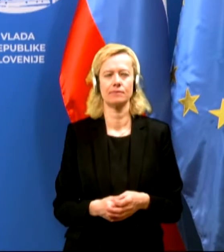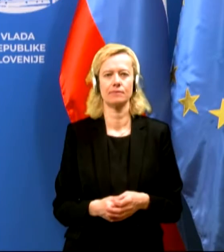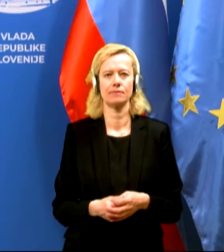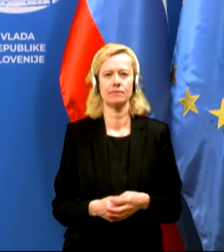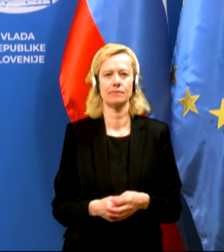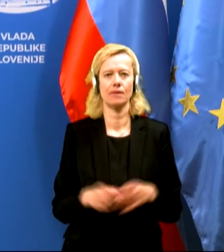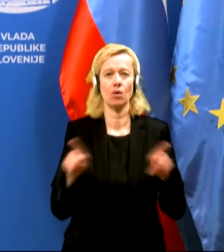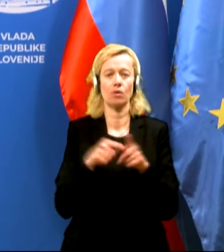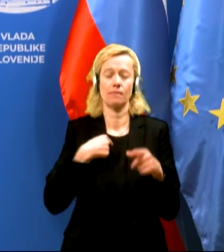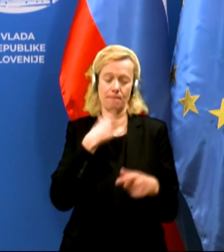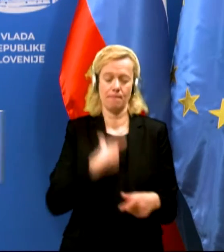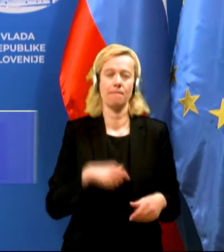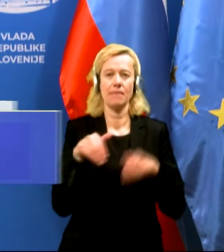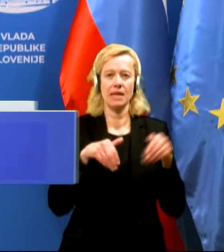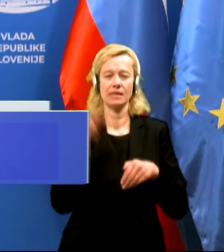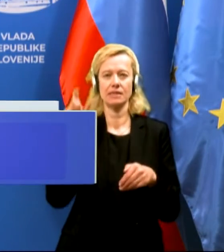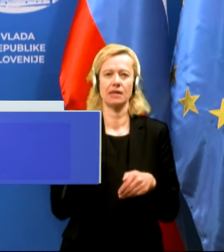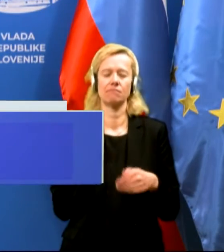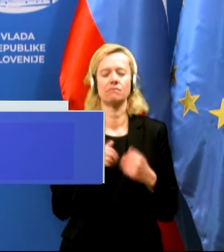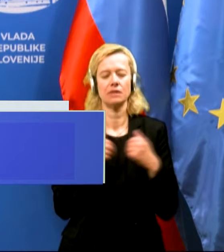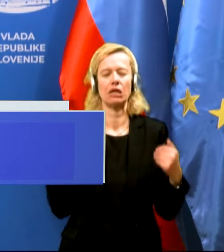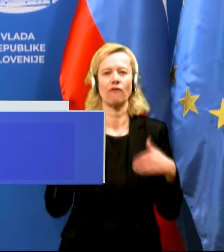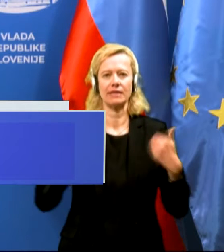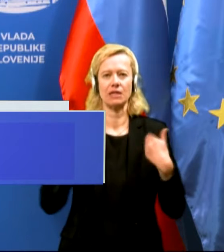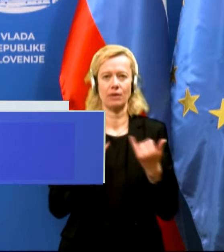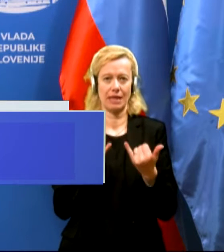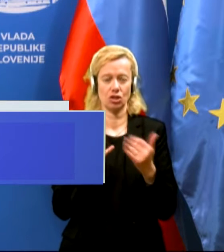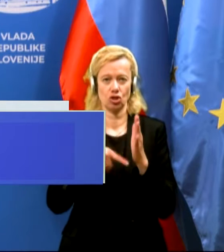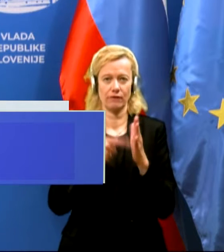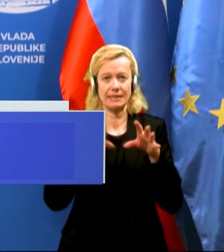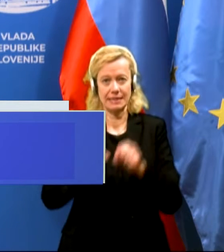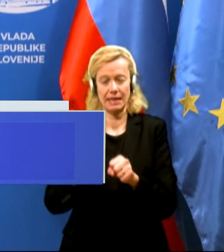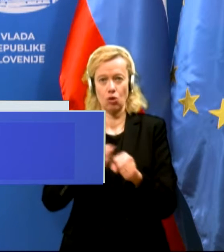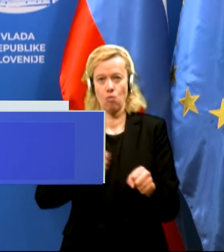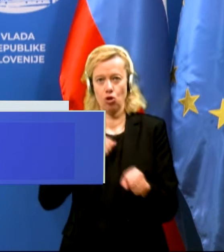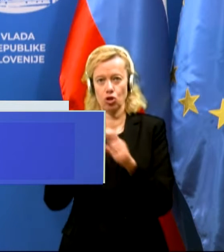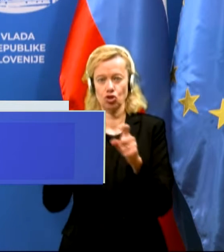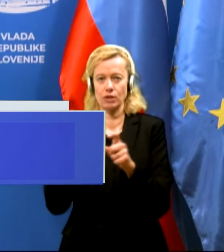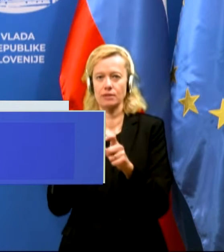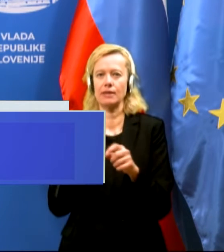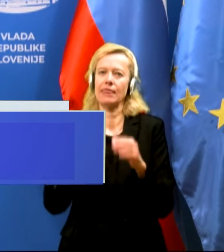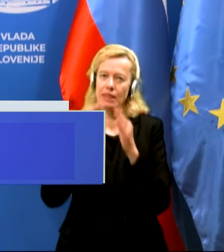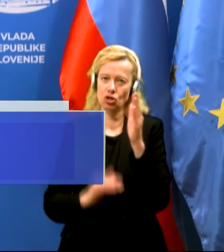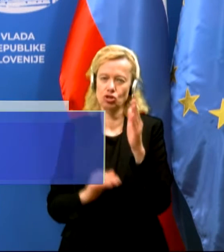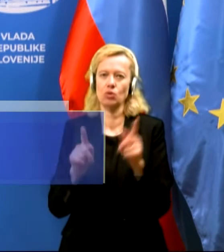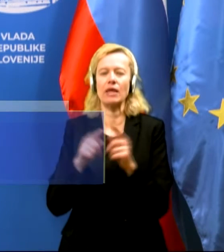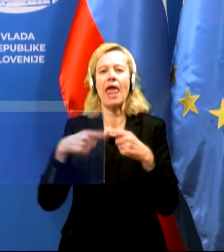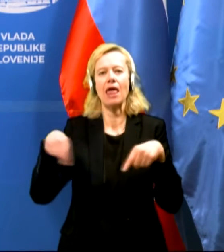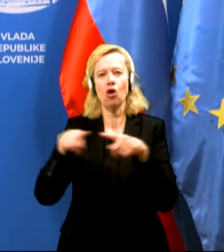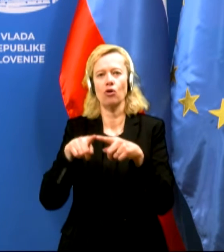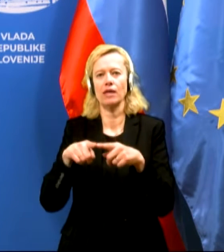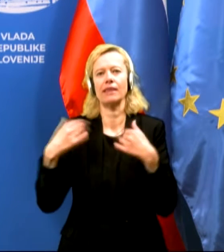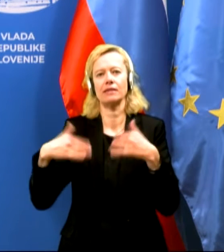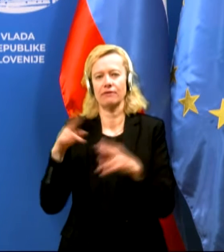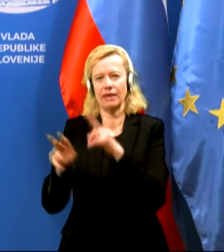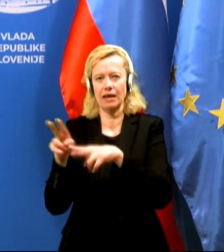Kot minister sem seveda izredno vesel, da je današnja številka zasedenosti bolnišnic nižja. Je ravno tako enot intenzivne terapije kot